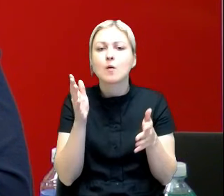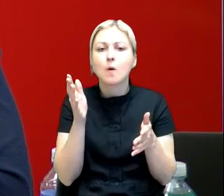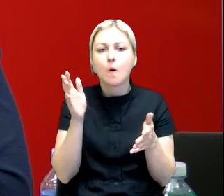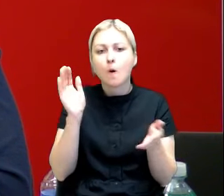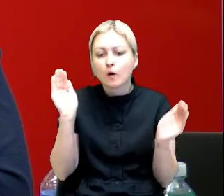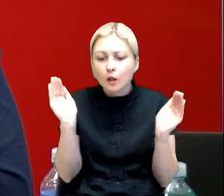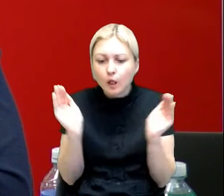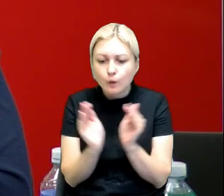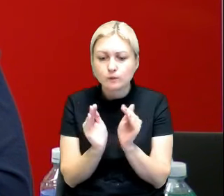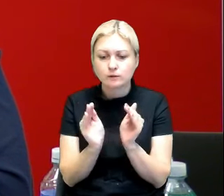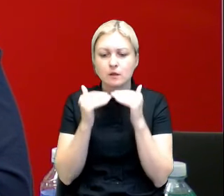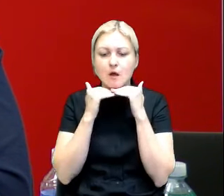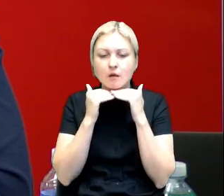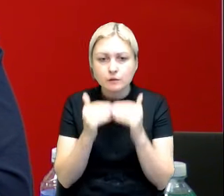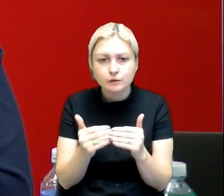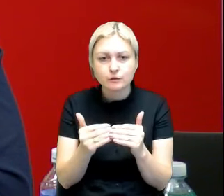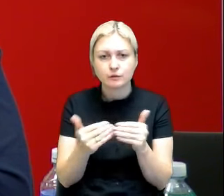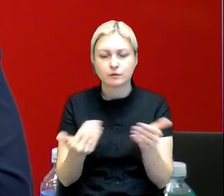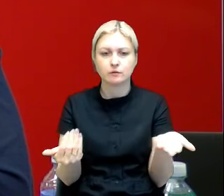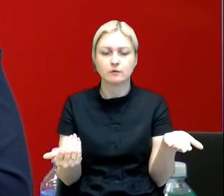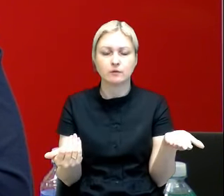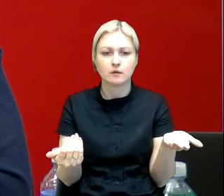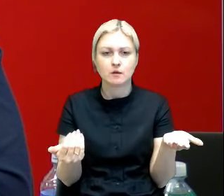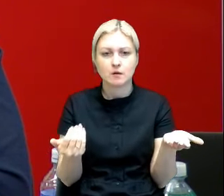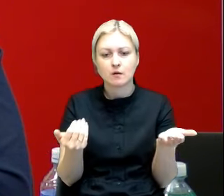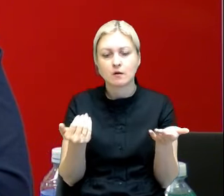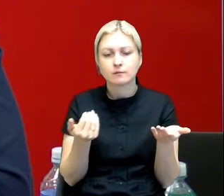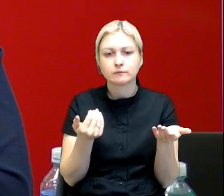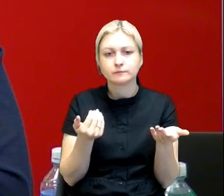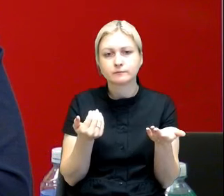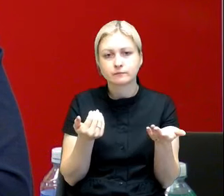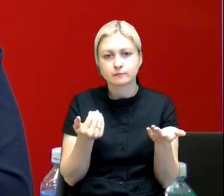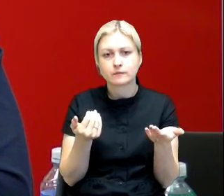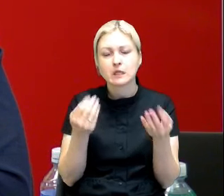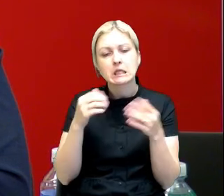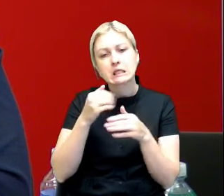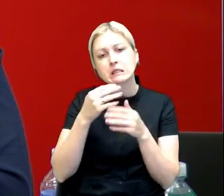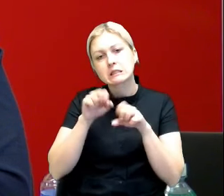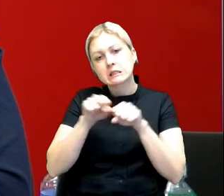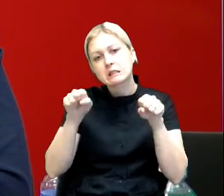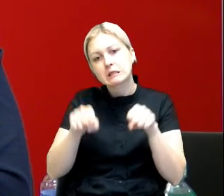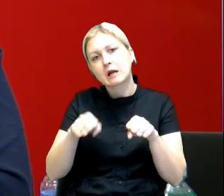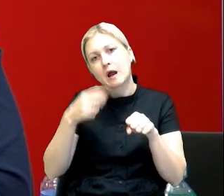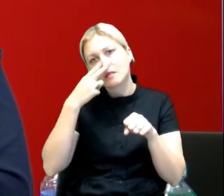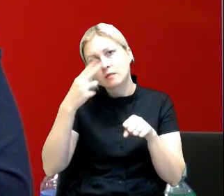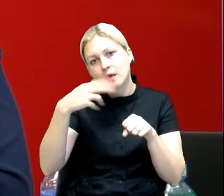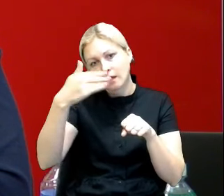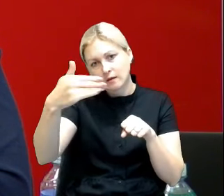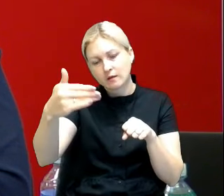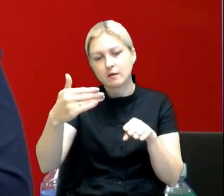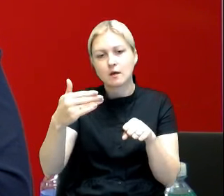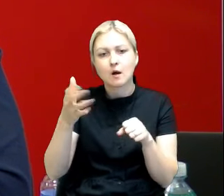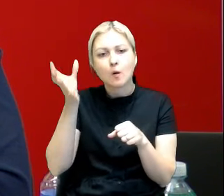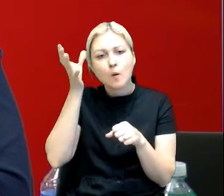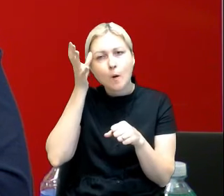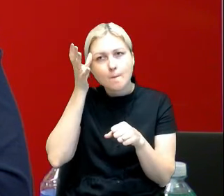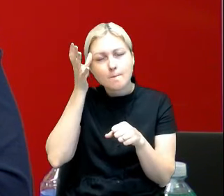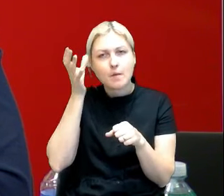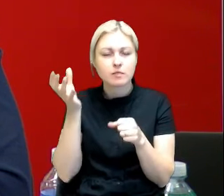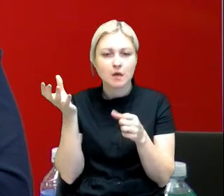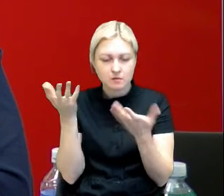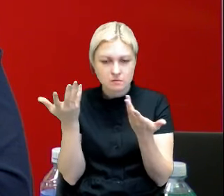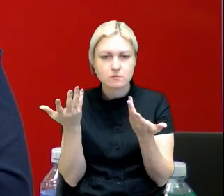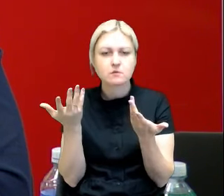vadovybei ir vadovui dėl pačios strategijos sukaupti didelę kompetenciją ligoninei labai